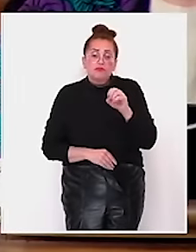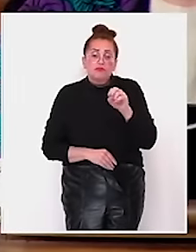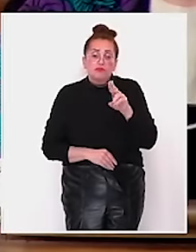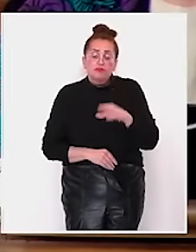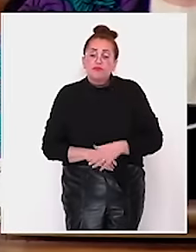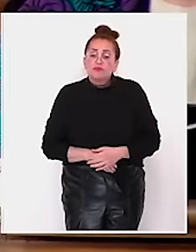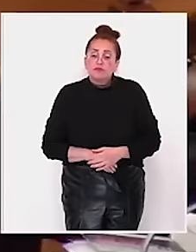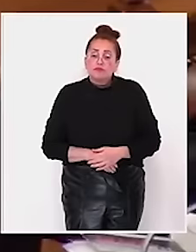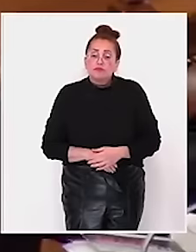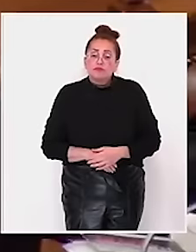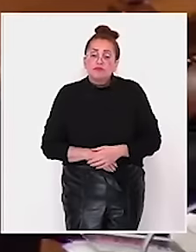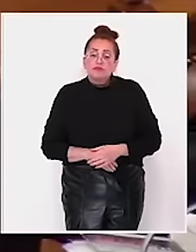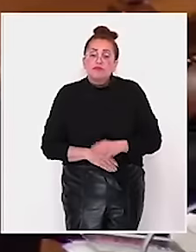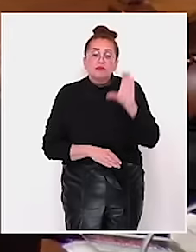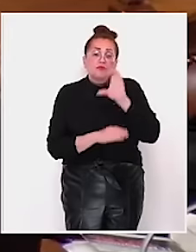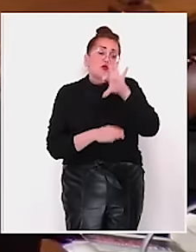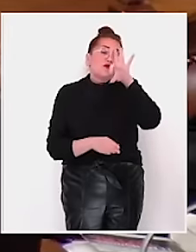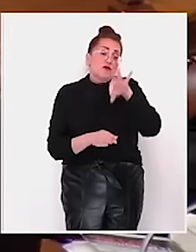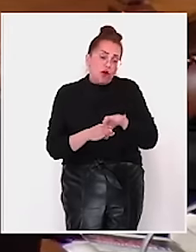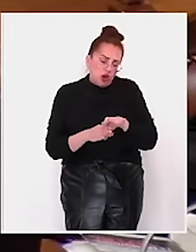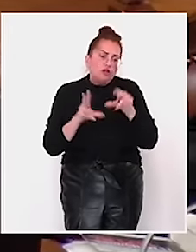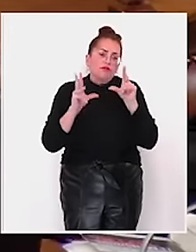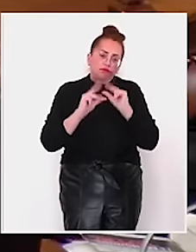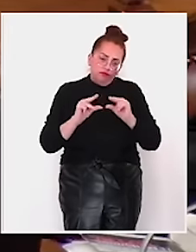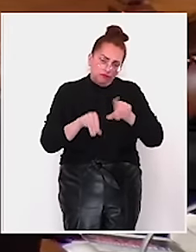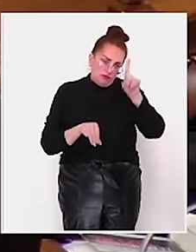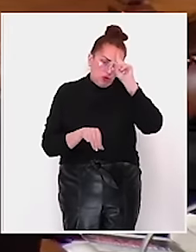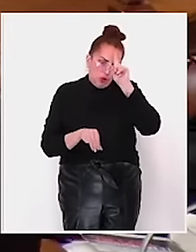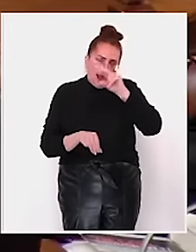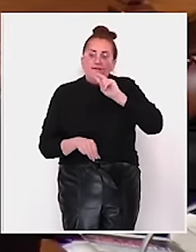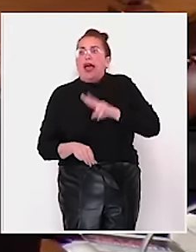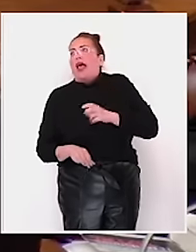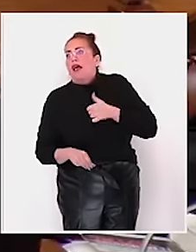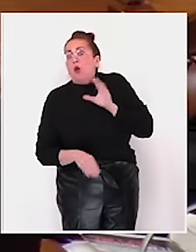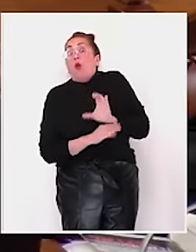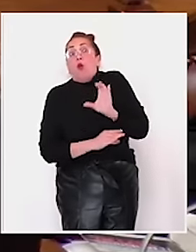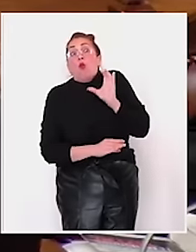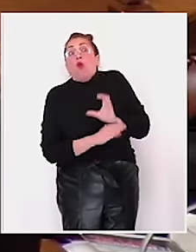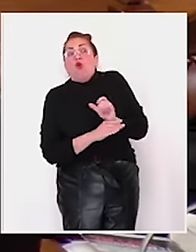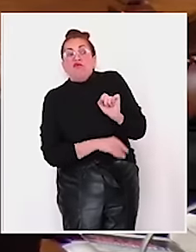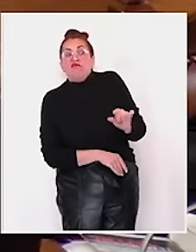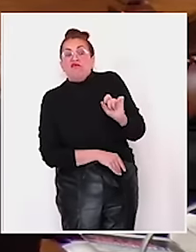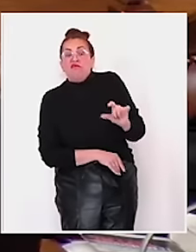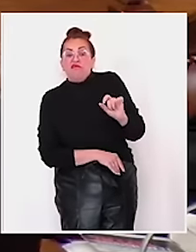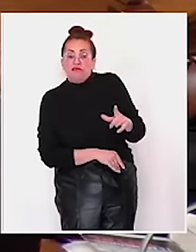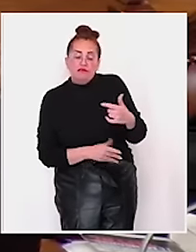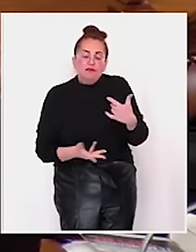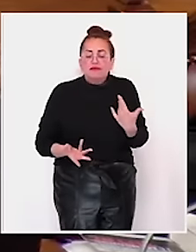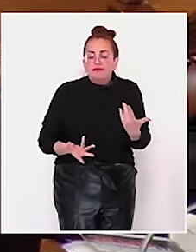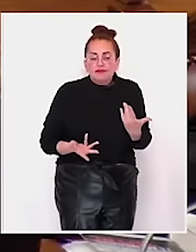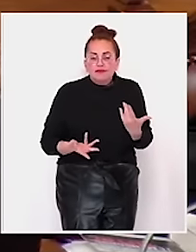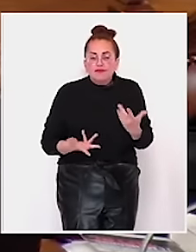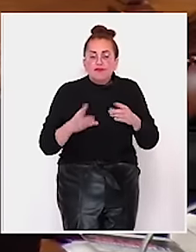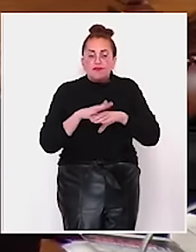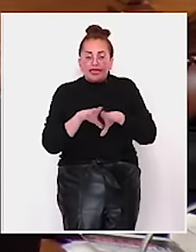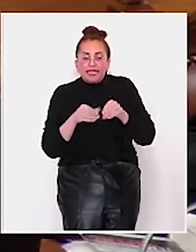vote contre cette délibération et ça mérite explication parce qu'en soi, on n'est pas opposé, en fait, fondamentalement à